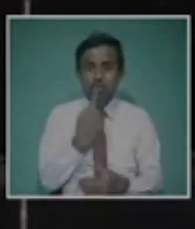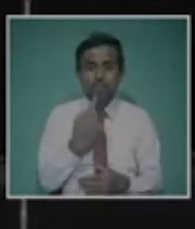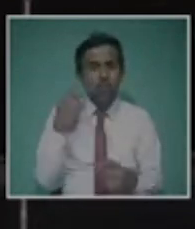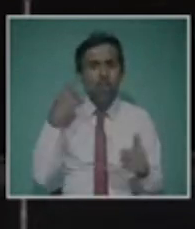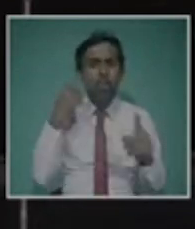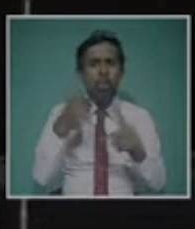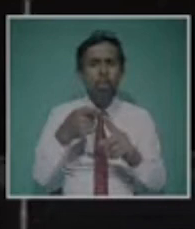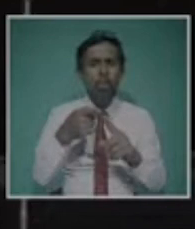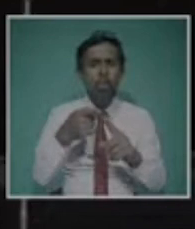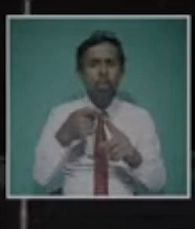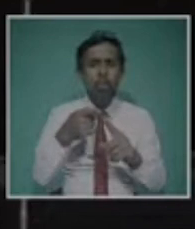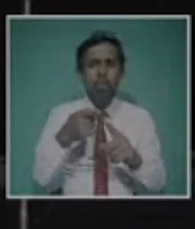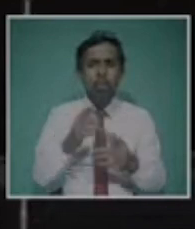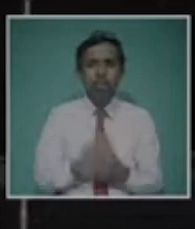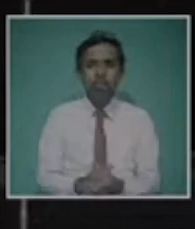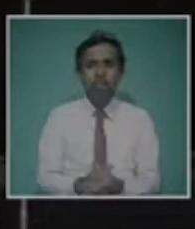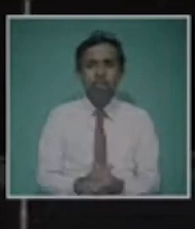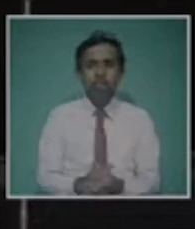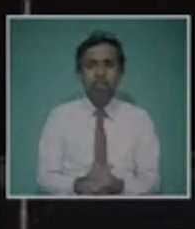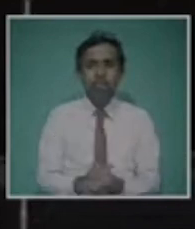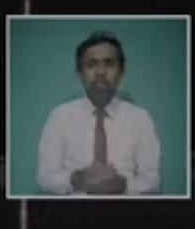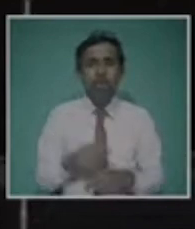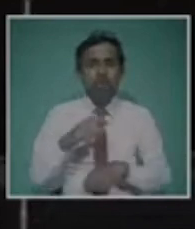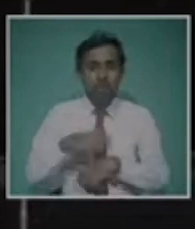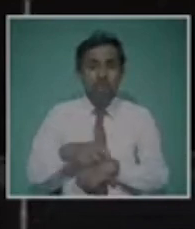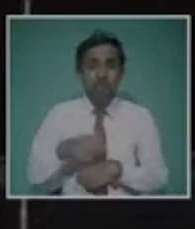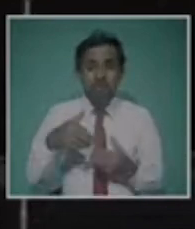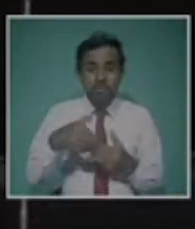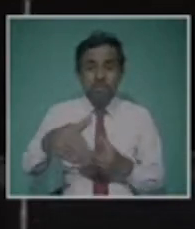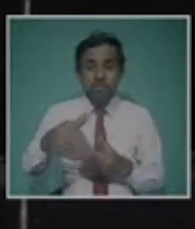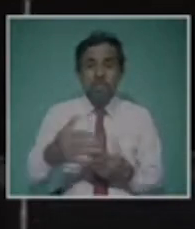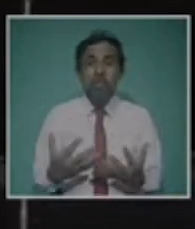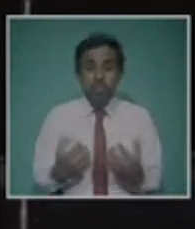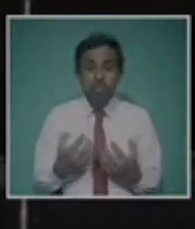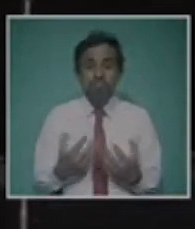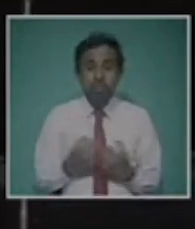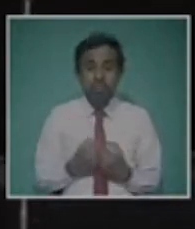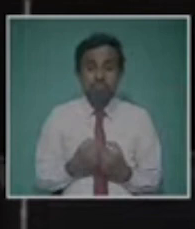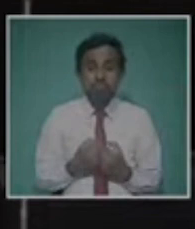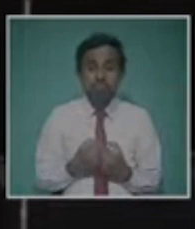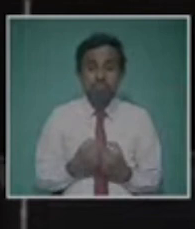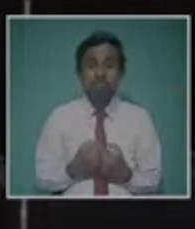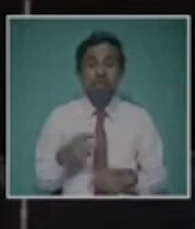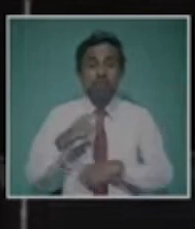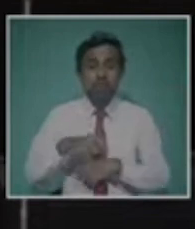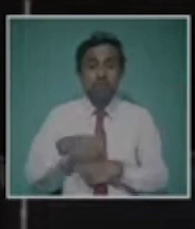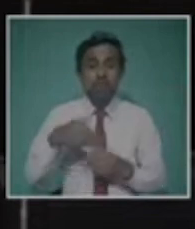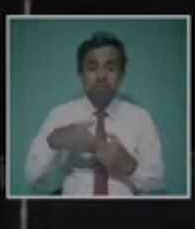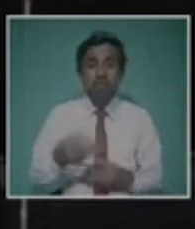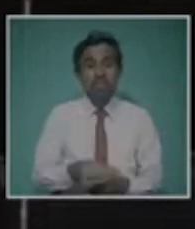தாங்கள் அதாவது ஒரு கால வரையறையை வழங்கி அவர்களுக்கு அந்த சந்தர்ப்பத்தை நீங்கள் சுப